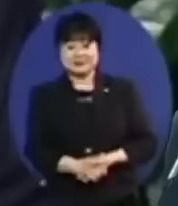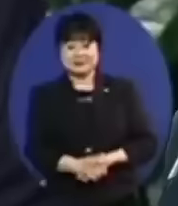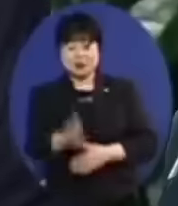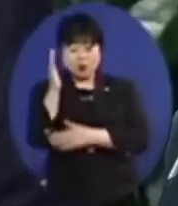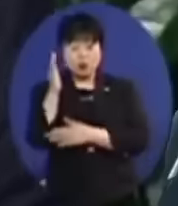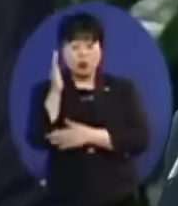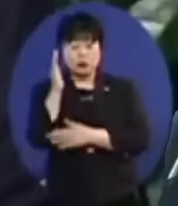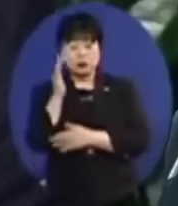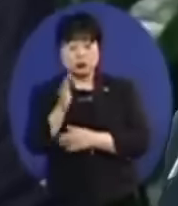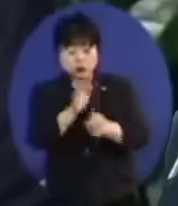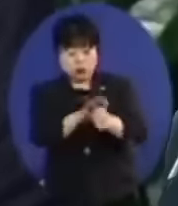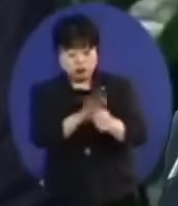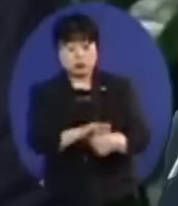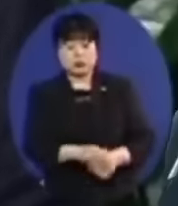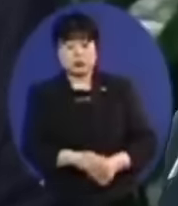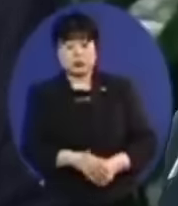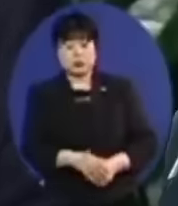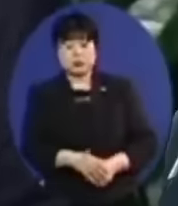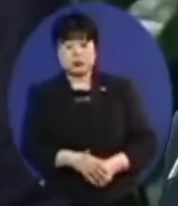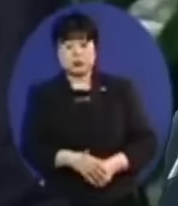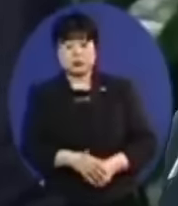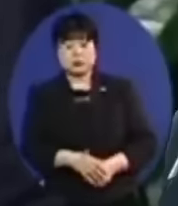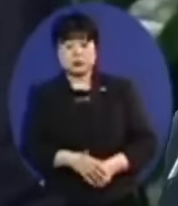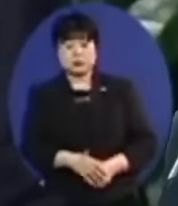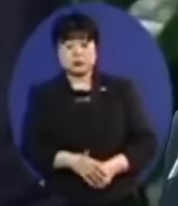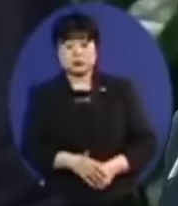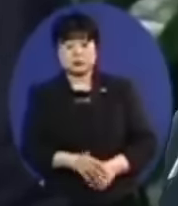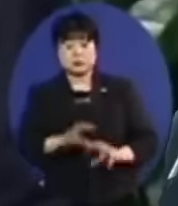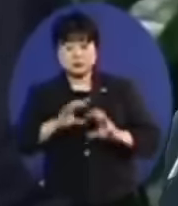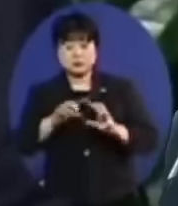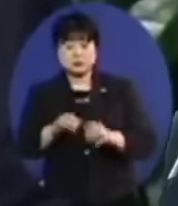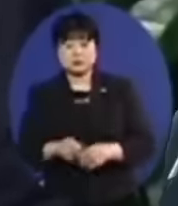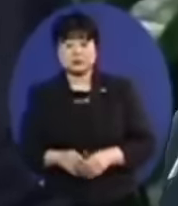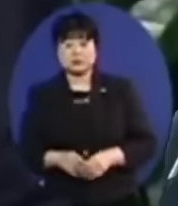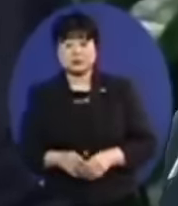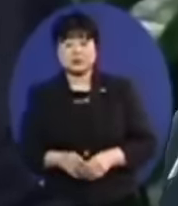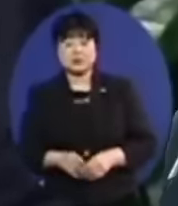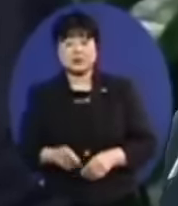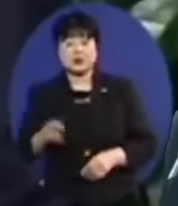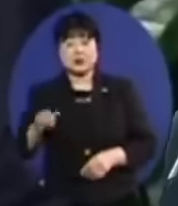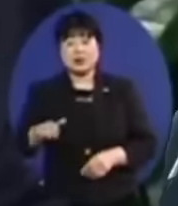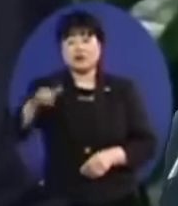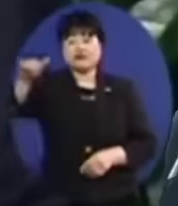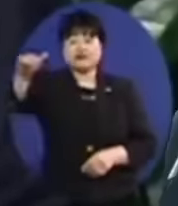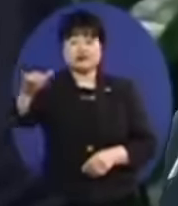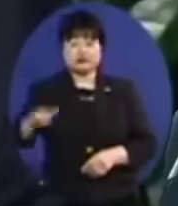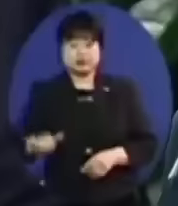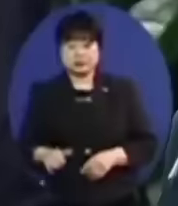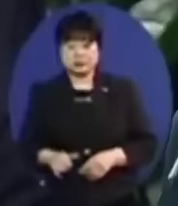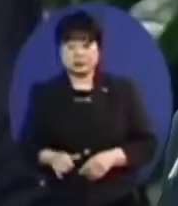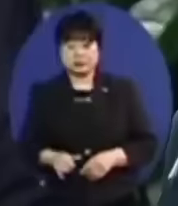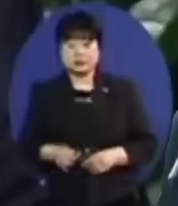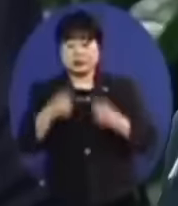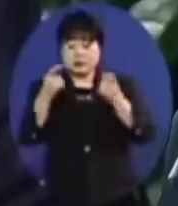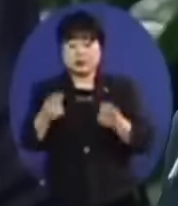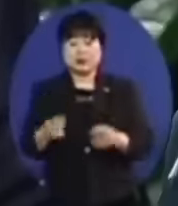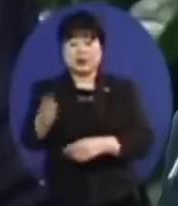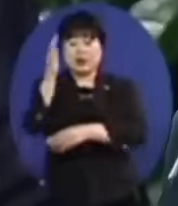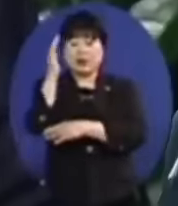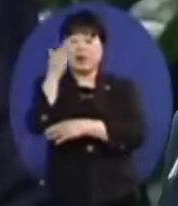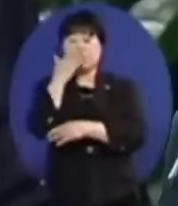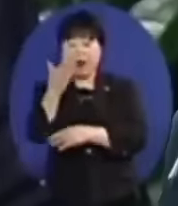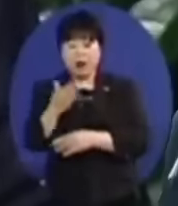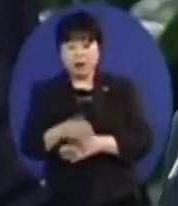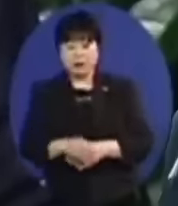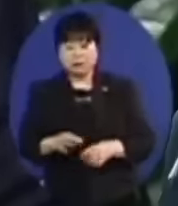목회에서 설교를 못하냐? 5대양 육지절을 비행기를 타고 100분 이상을 돌지 않느냐? 할 짓 다 하면서